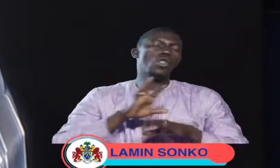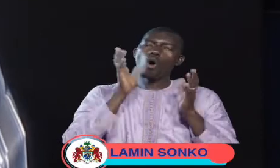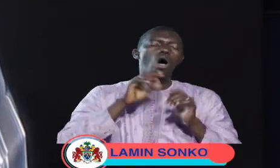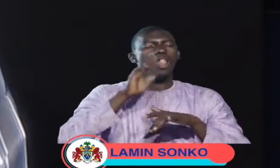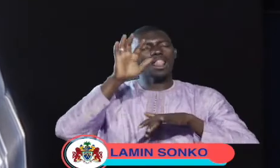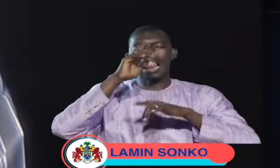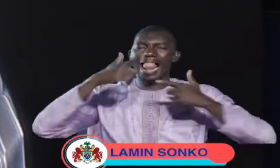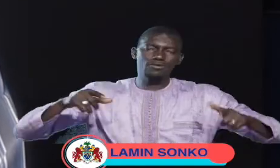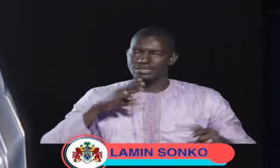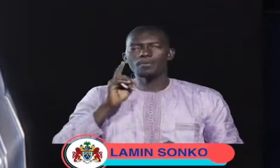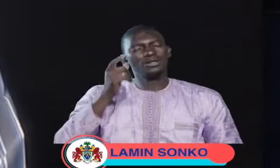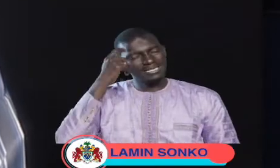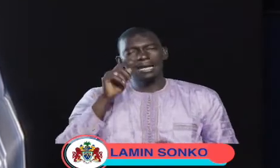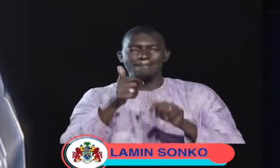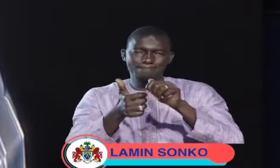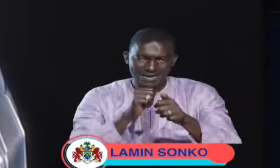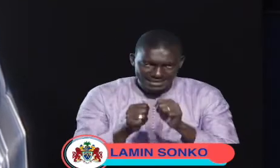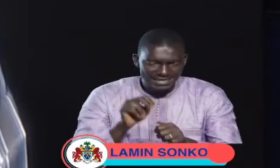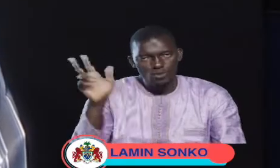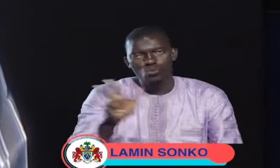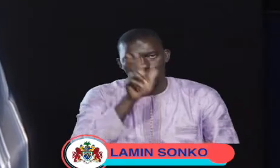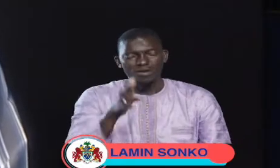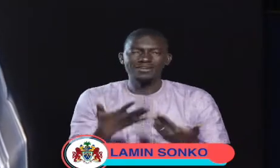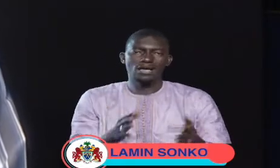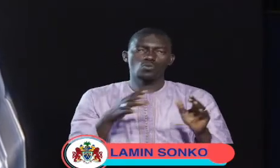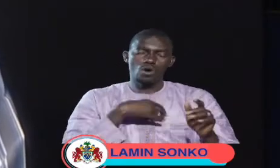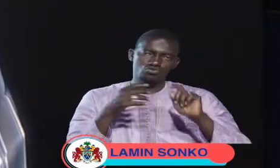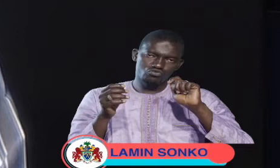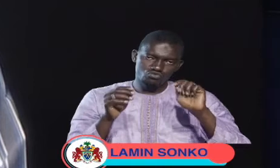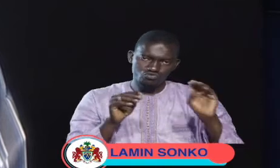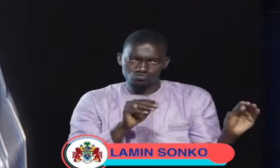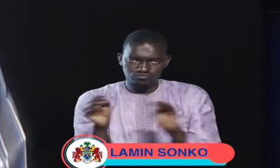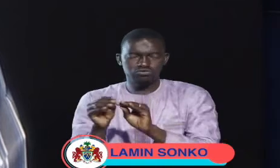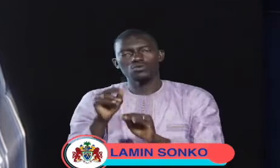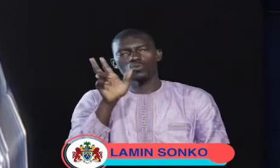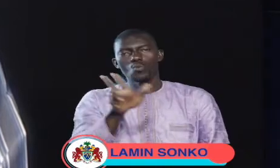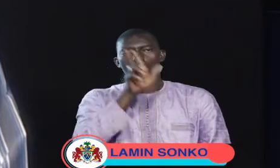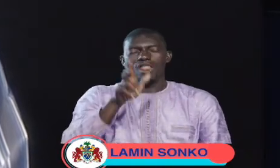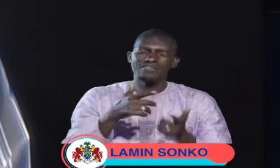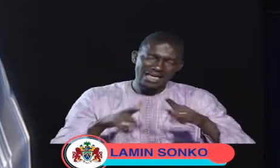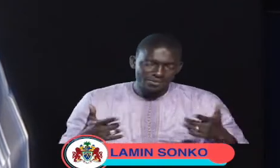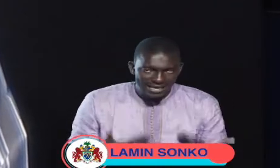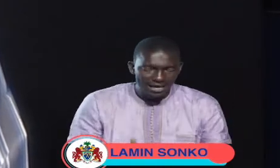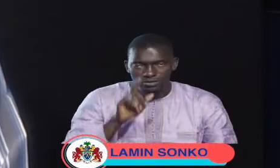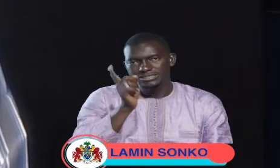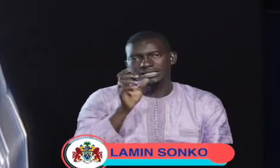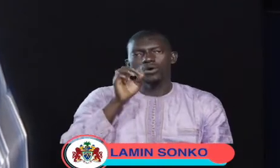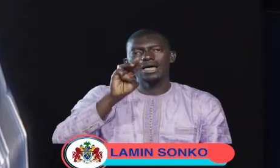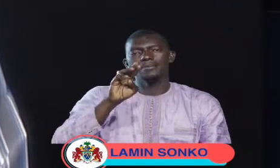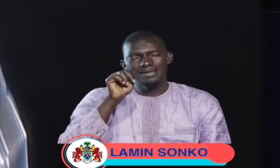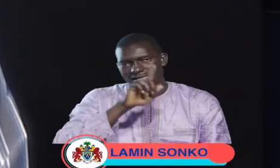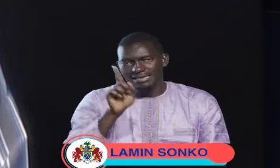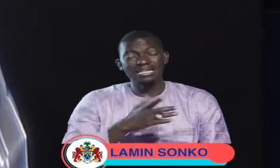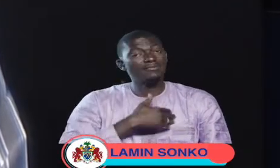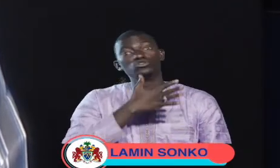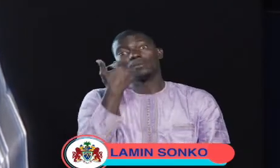jamfa par sa karanga kam fola ki jense suru akamo foje mbe murana gomes ya gomes mol bijele mi yalon ko